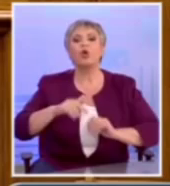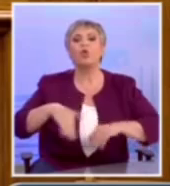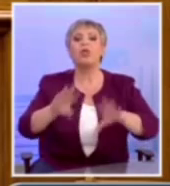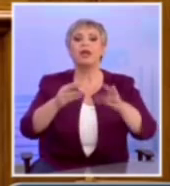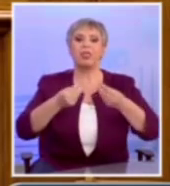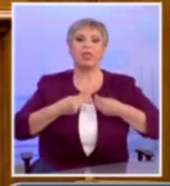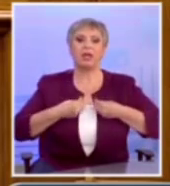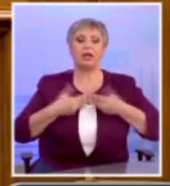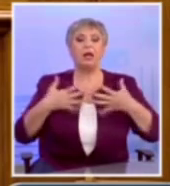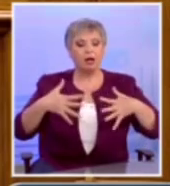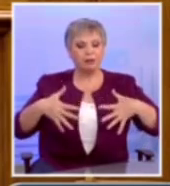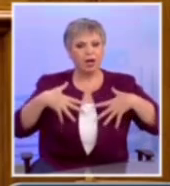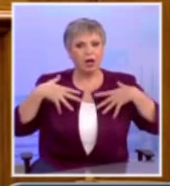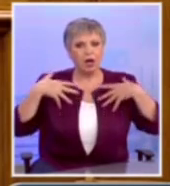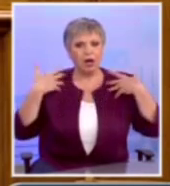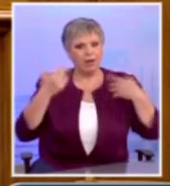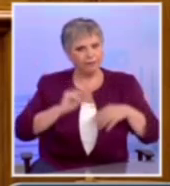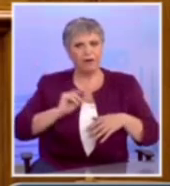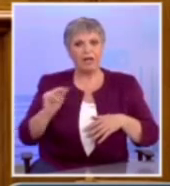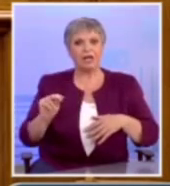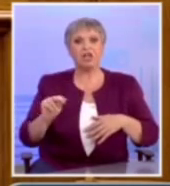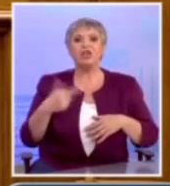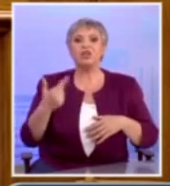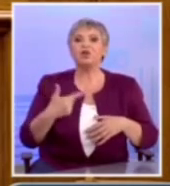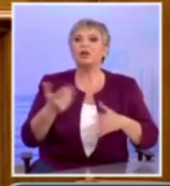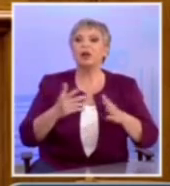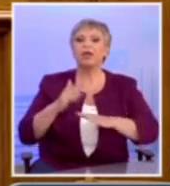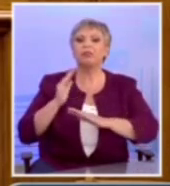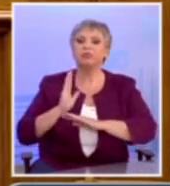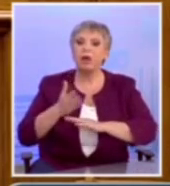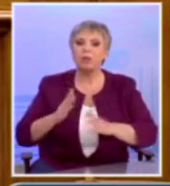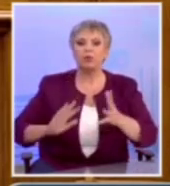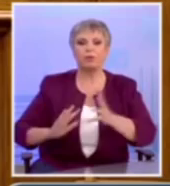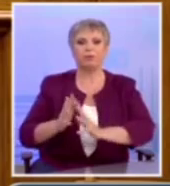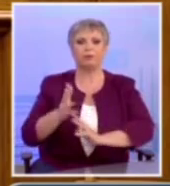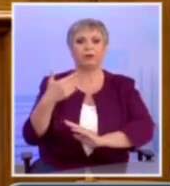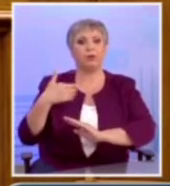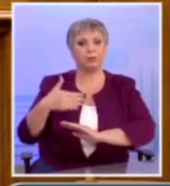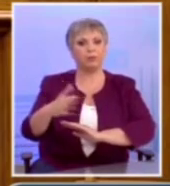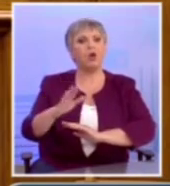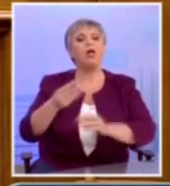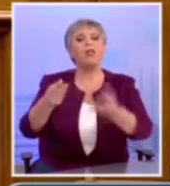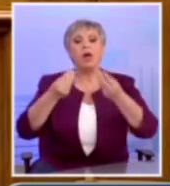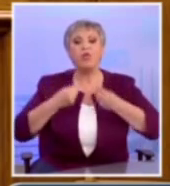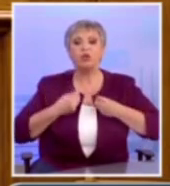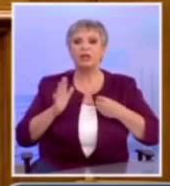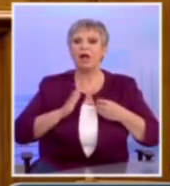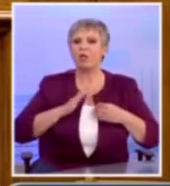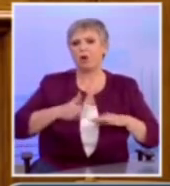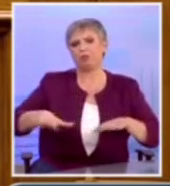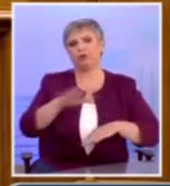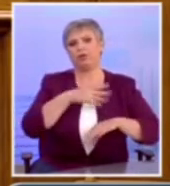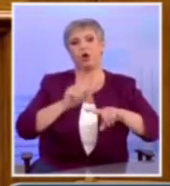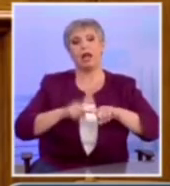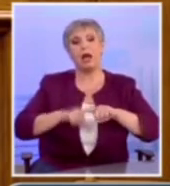αυτή την ανάσα, που δεν δίνει αυτή τη βιωσιμότητα, που δεν δίνει αυτή την αυτοπεποίθηση στον ελληνικό λαό ότι